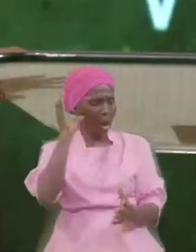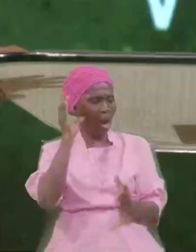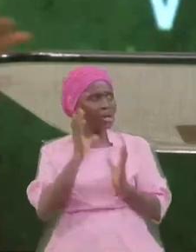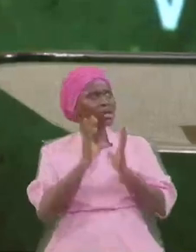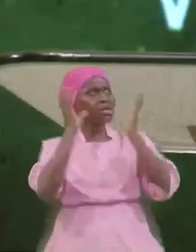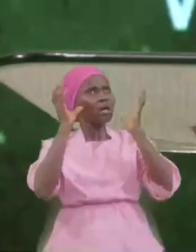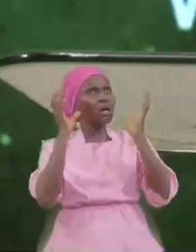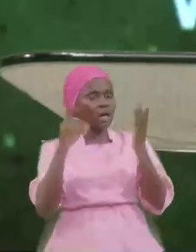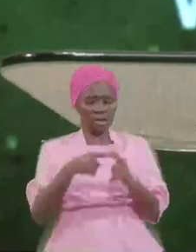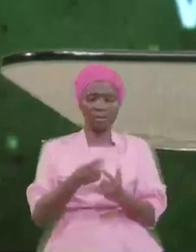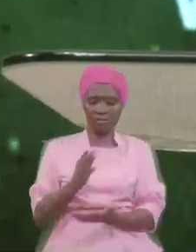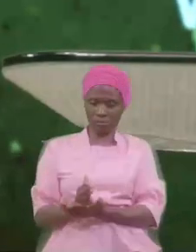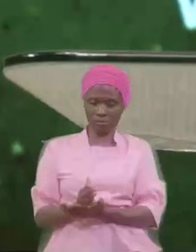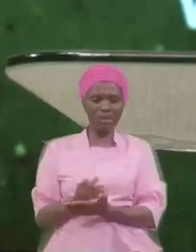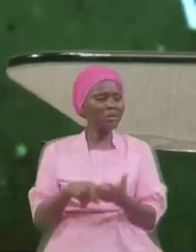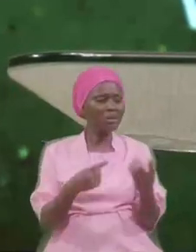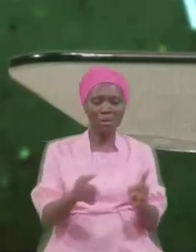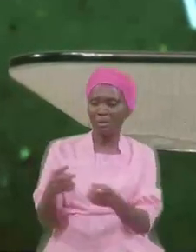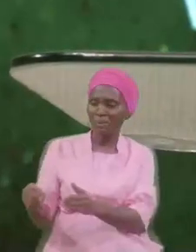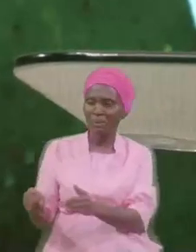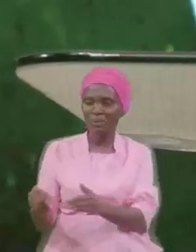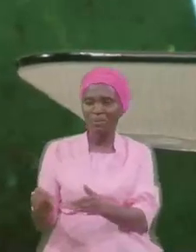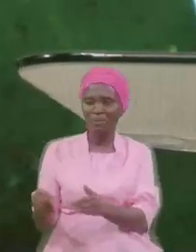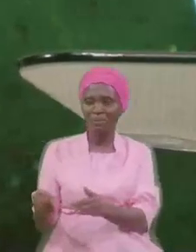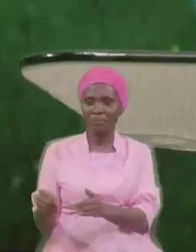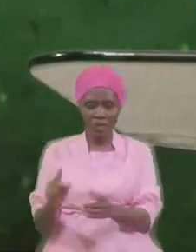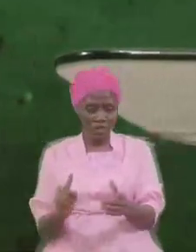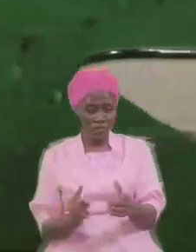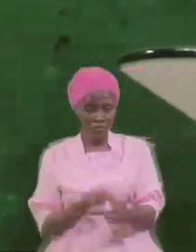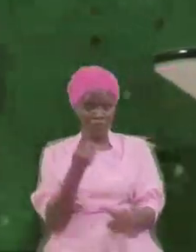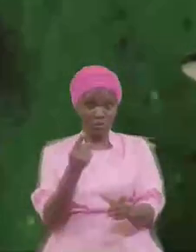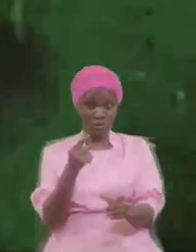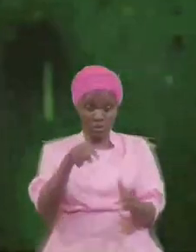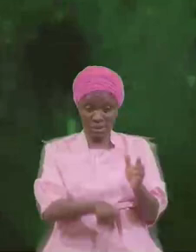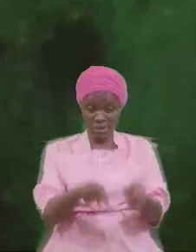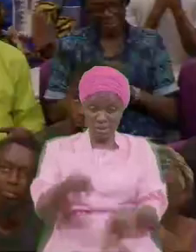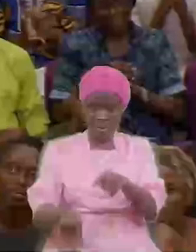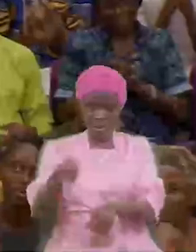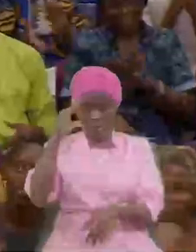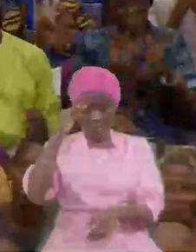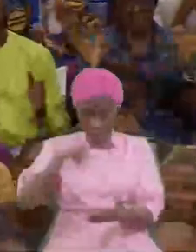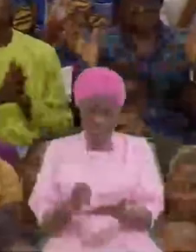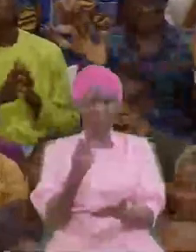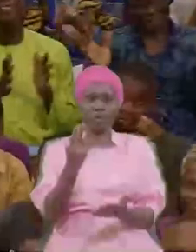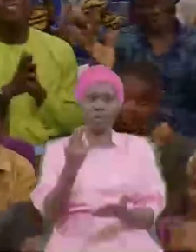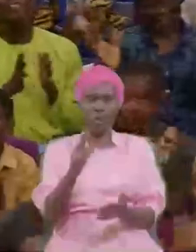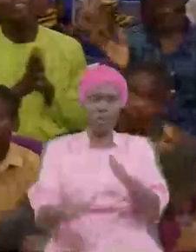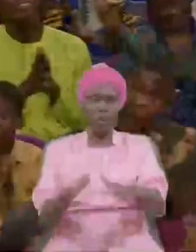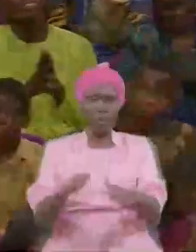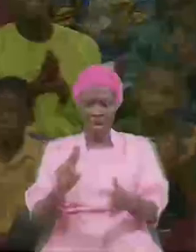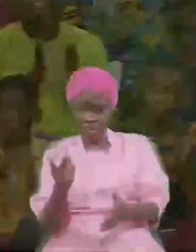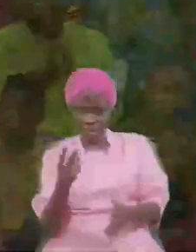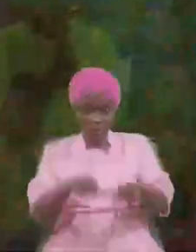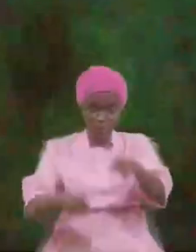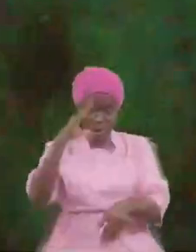arrêté. Qu'est-ce qui s'est passé? Le premier, dans le fauteuil roulant, s'est levé. Le deuxième, sur la